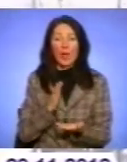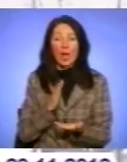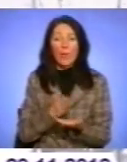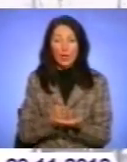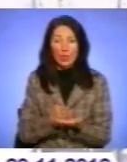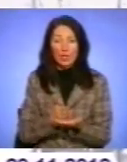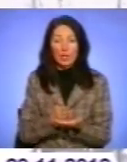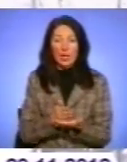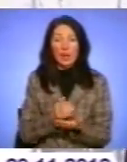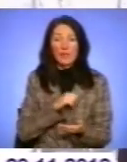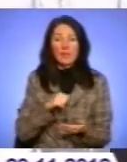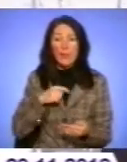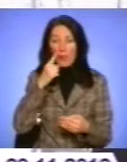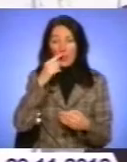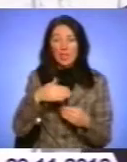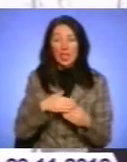самое ближайшее время